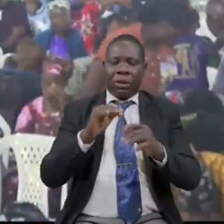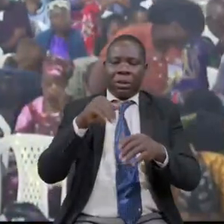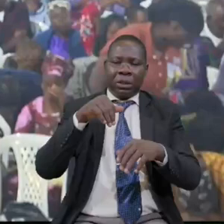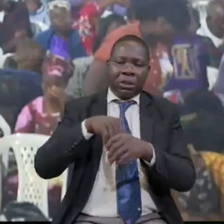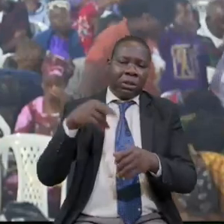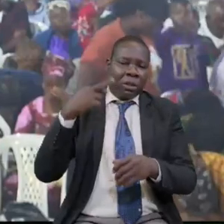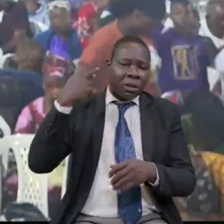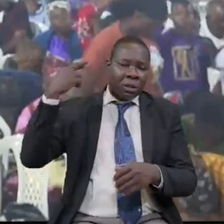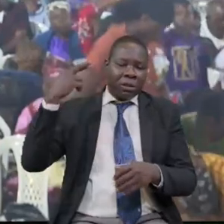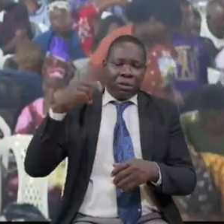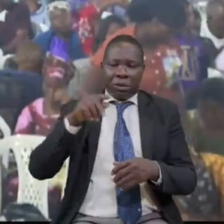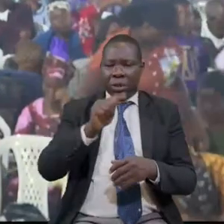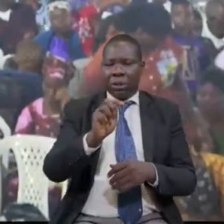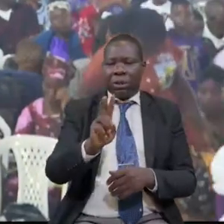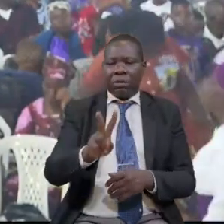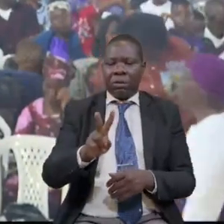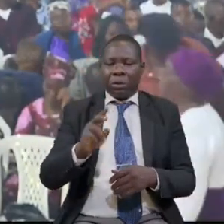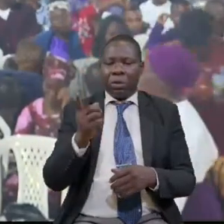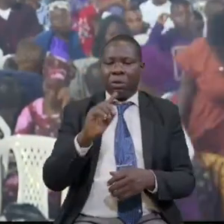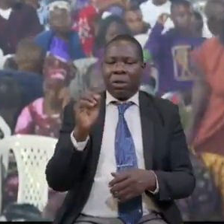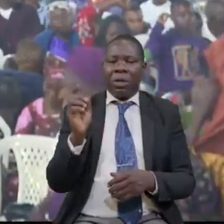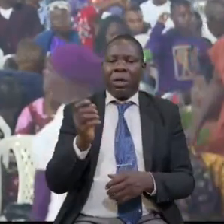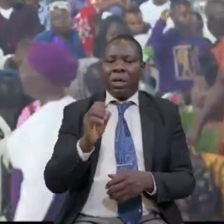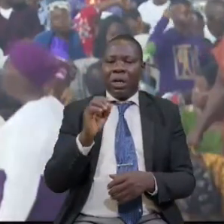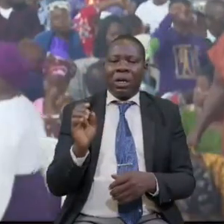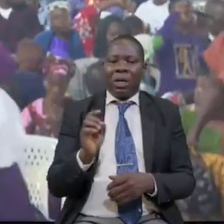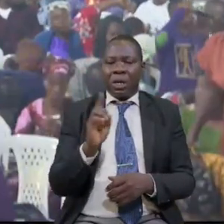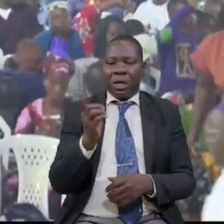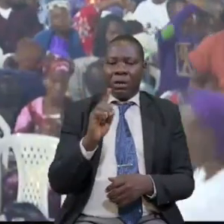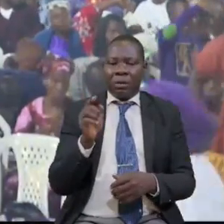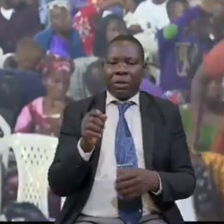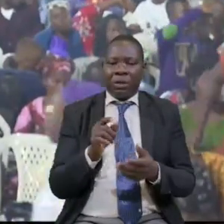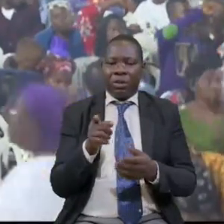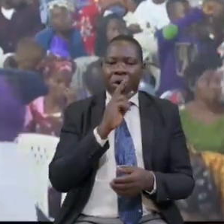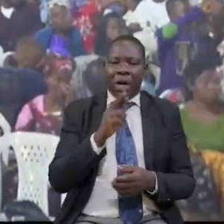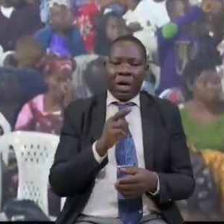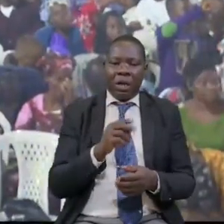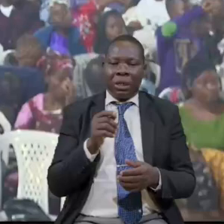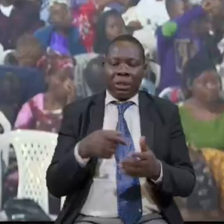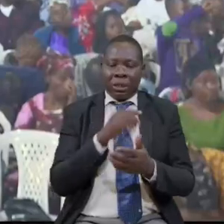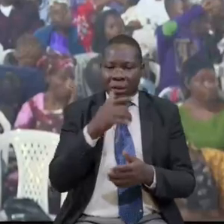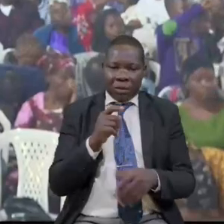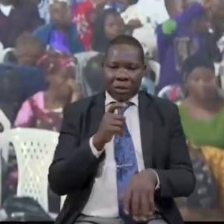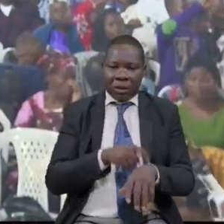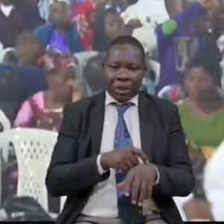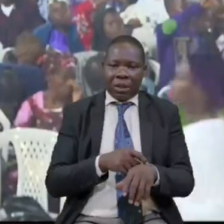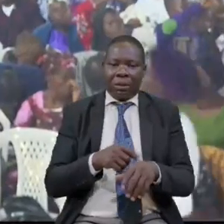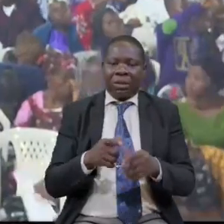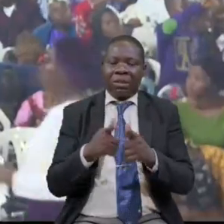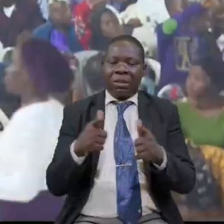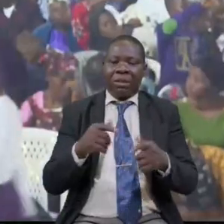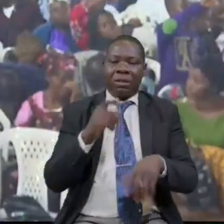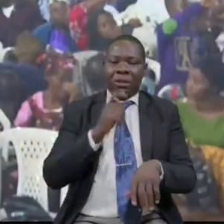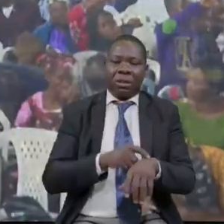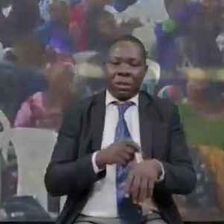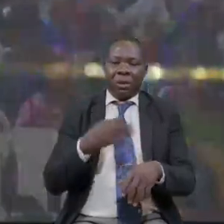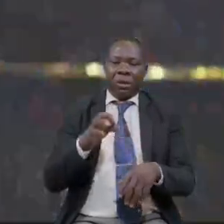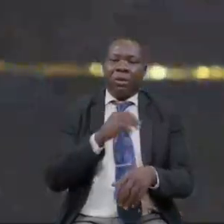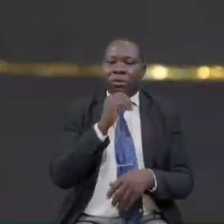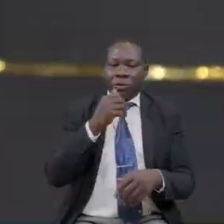vous êtes à la télé, où que vous soyez, levez la main là. Voici le grand moment, un